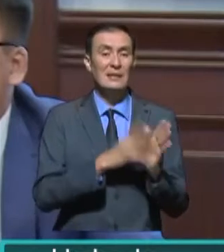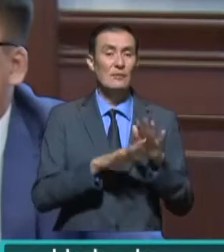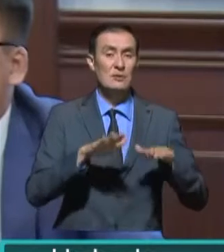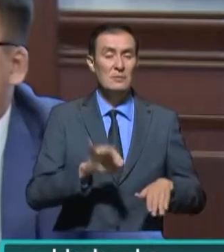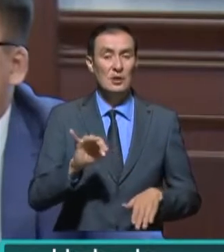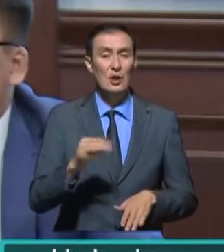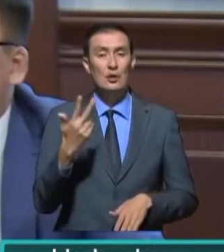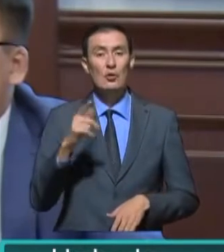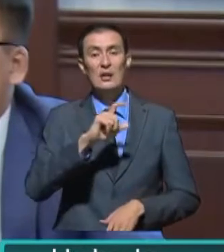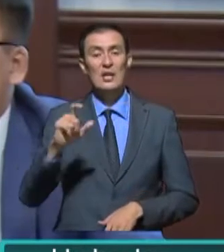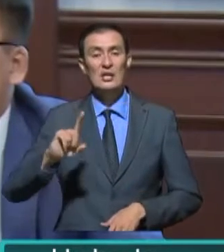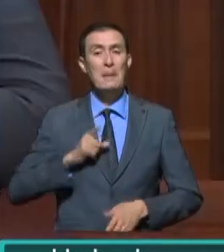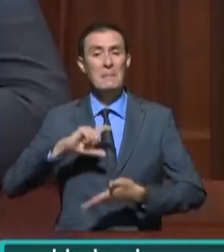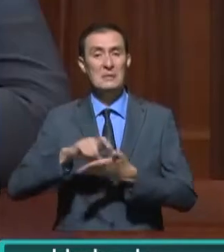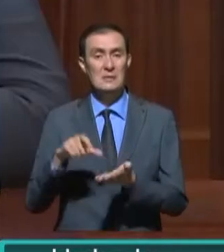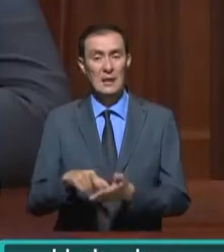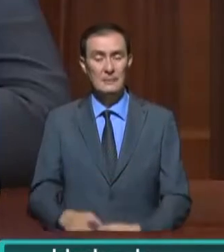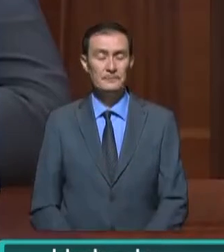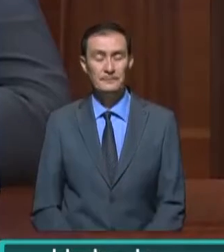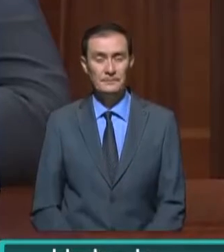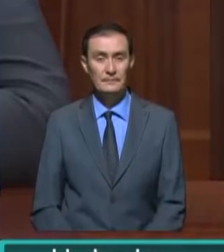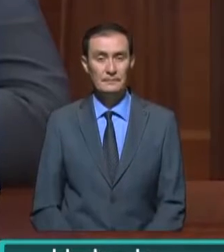мест и трехэтажная мастерская.